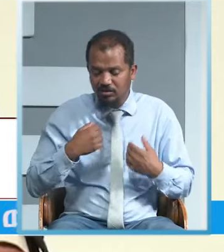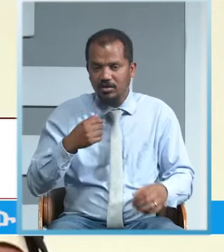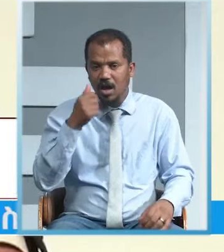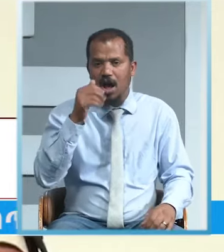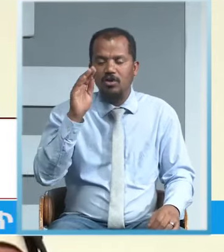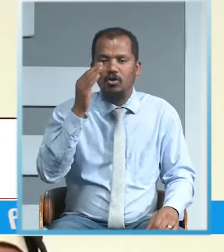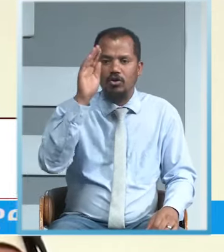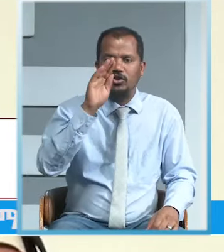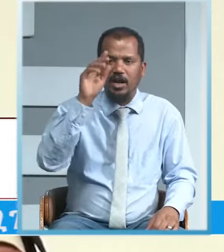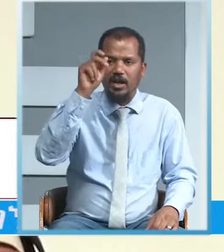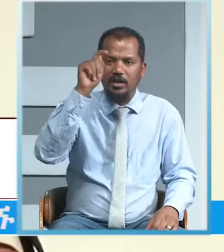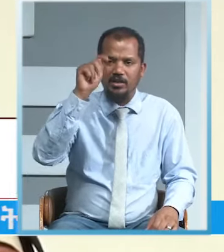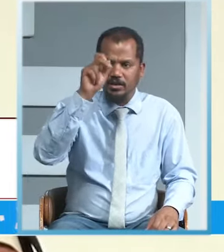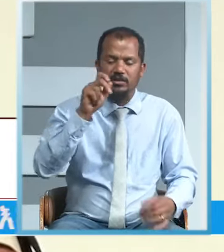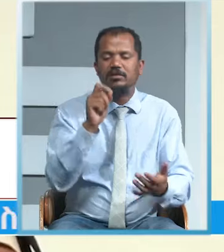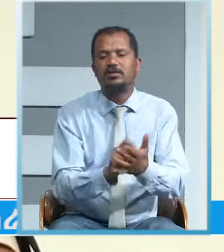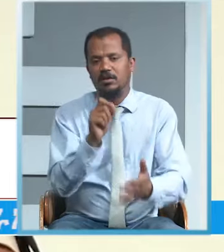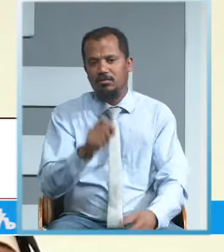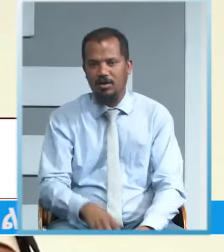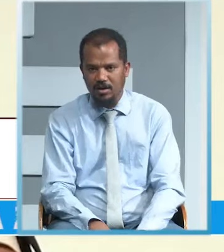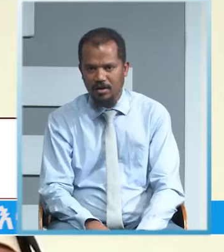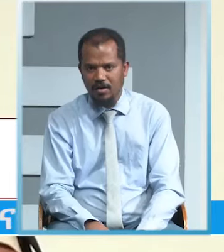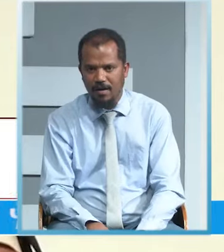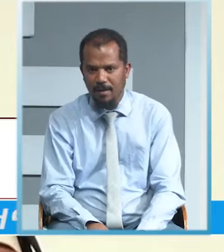አሶሺየትድ ፕሬስ ዘግቧል።